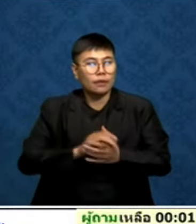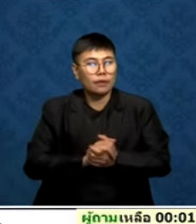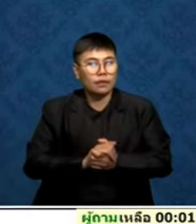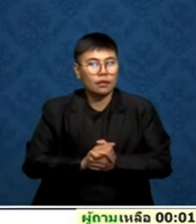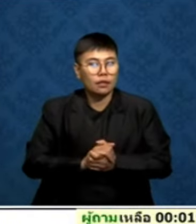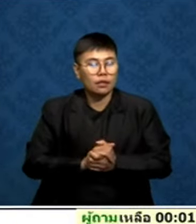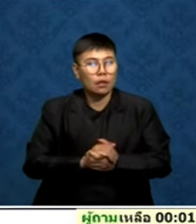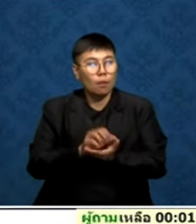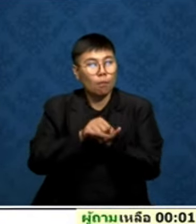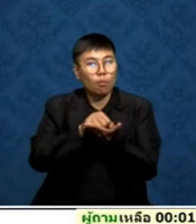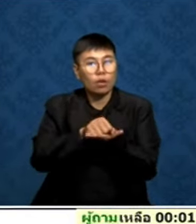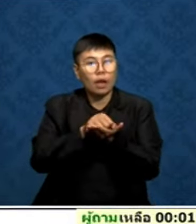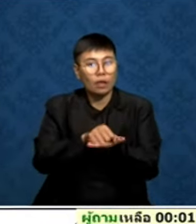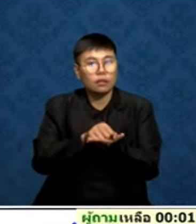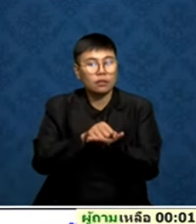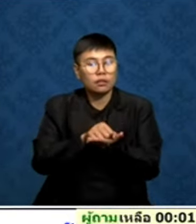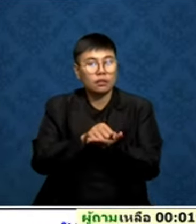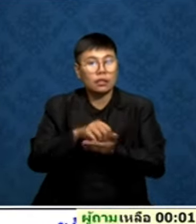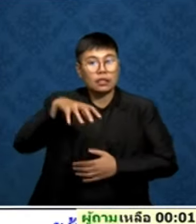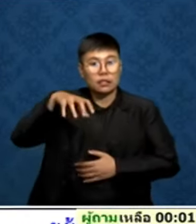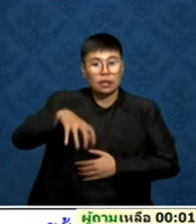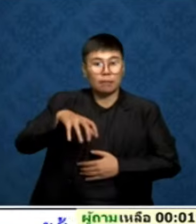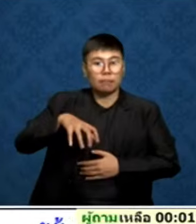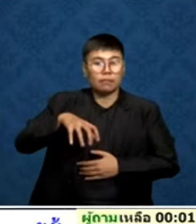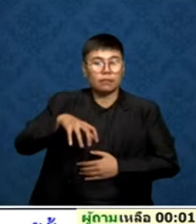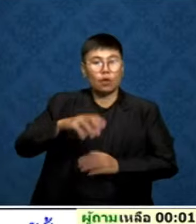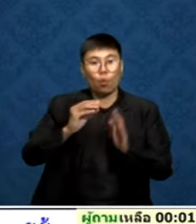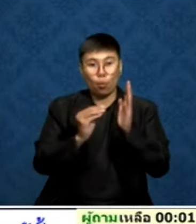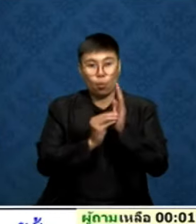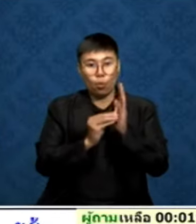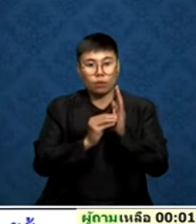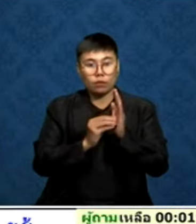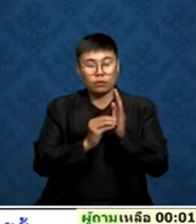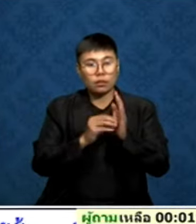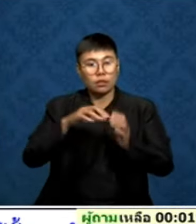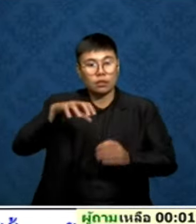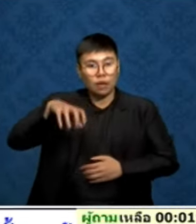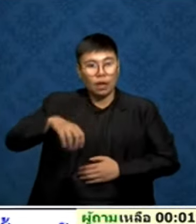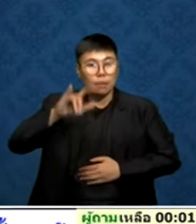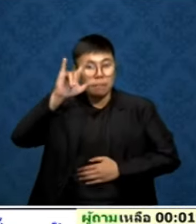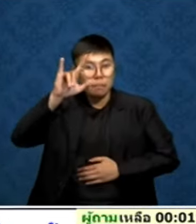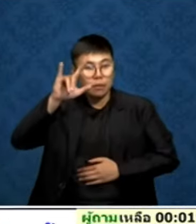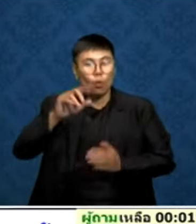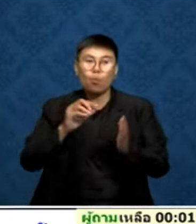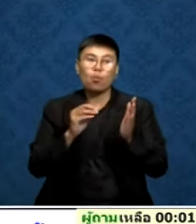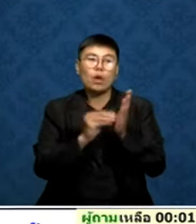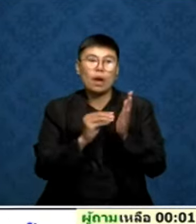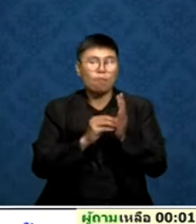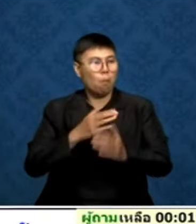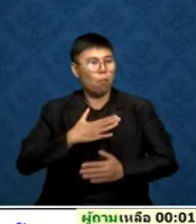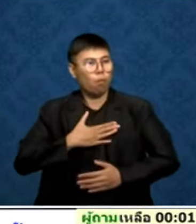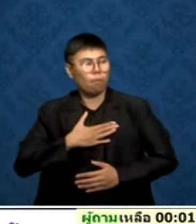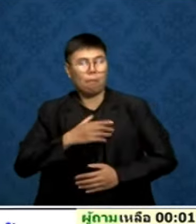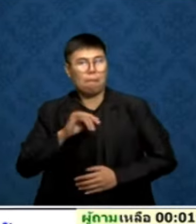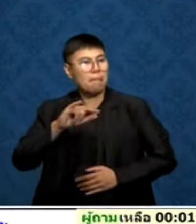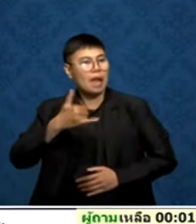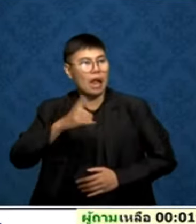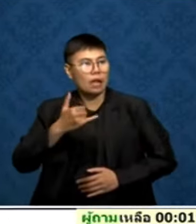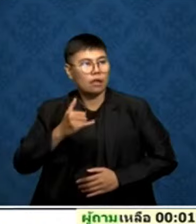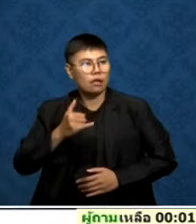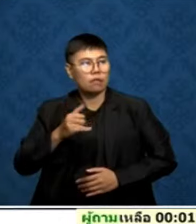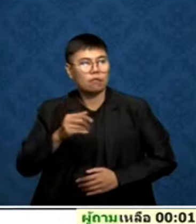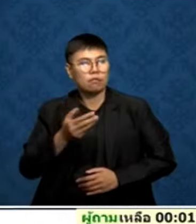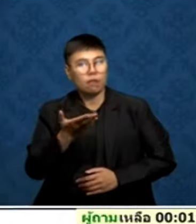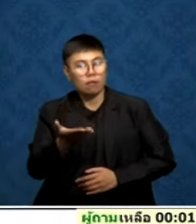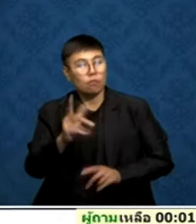บริการศุลกากรสนามบินกรุงเทพคืออะไรครับผมไม่แน่ใจครับไม่แน่ใจเหมือนกันว่าท่านจะมีคำตอบให้ผม